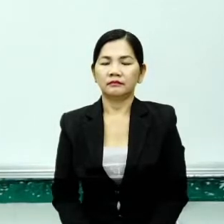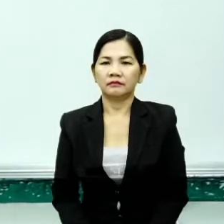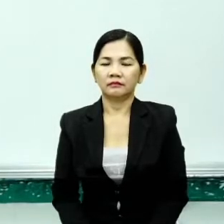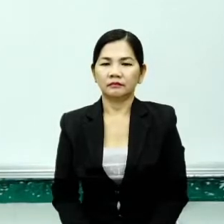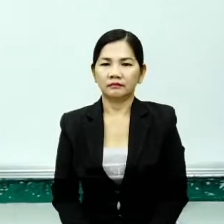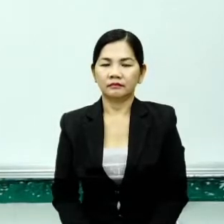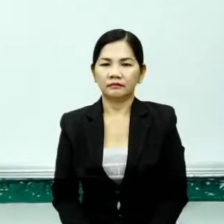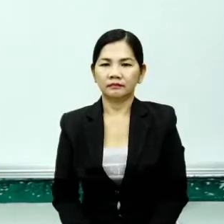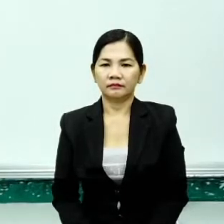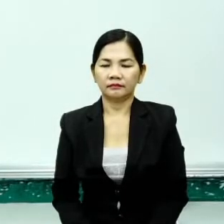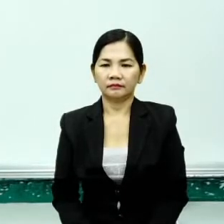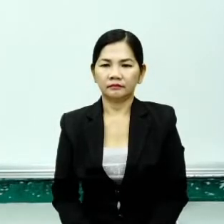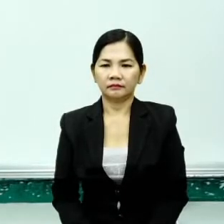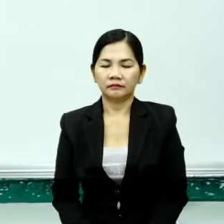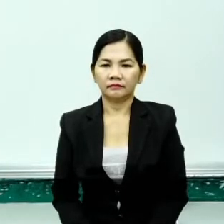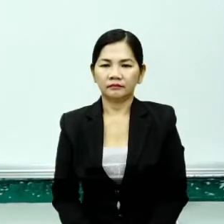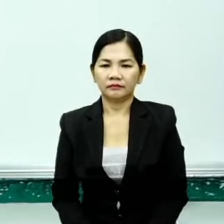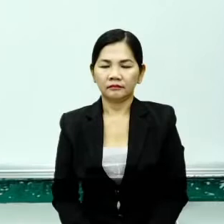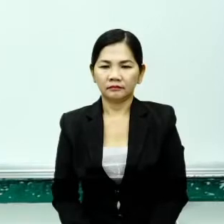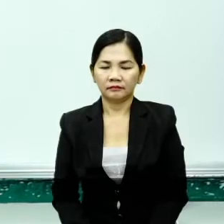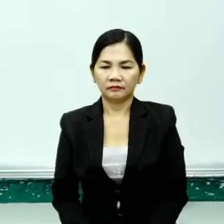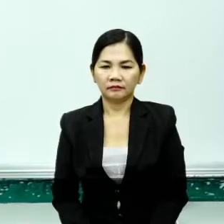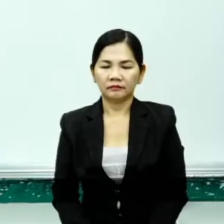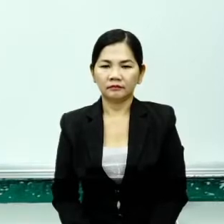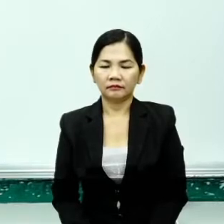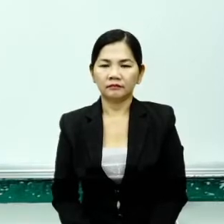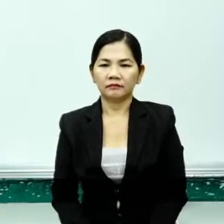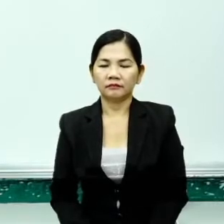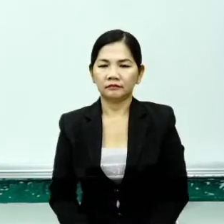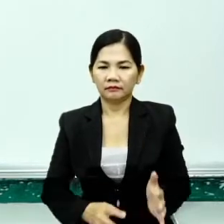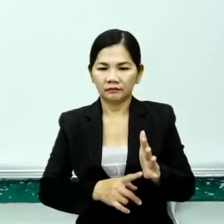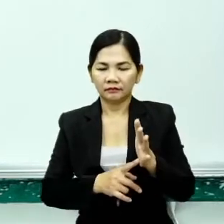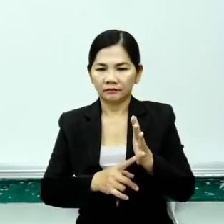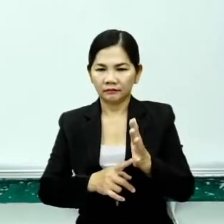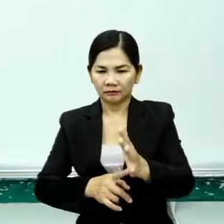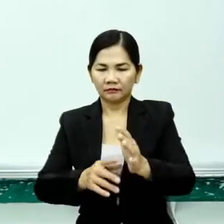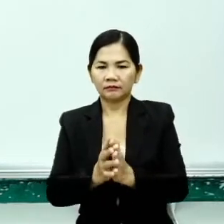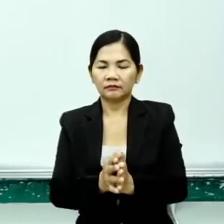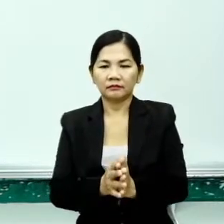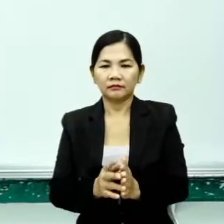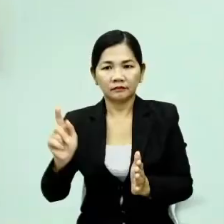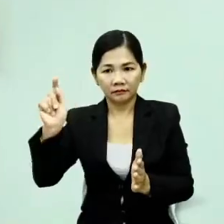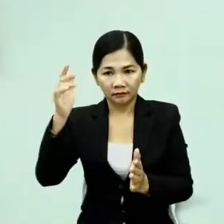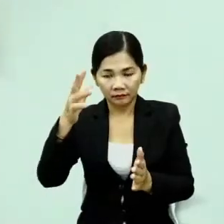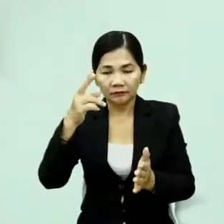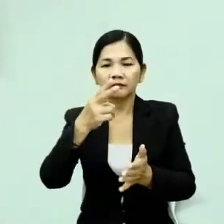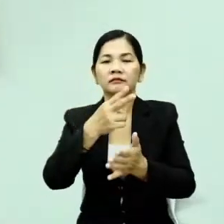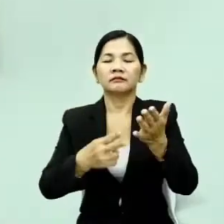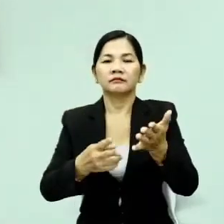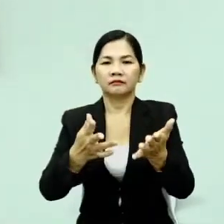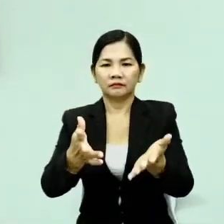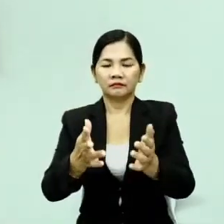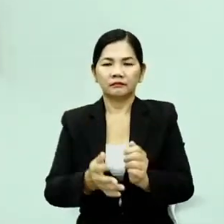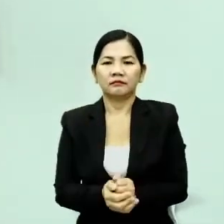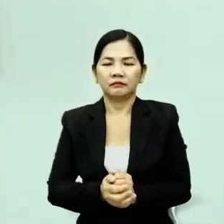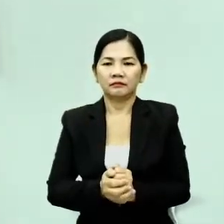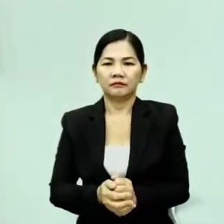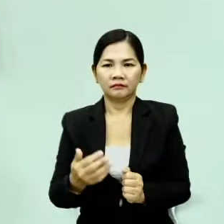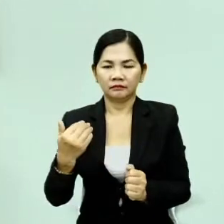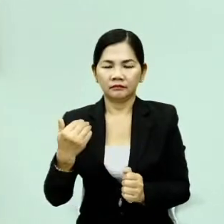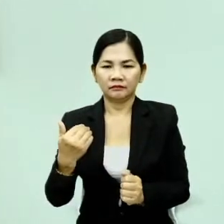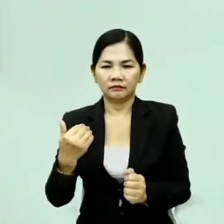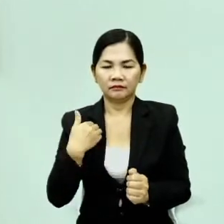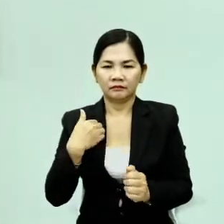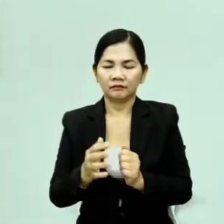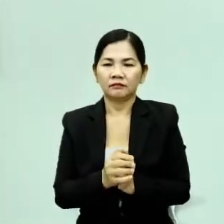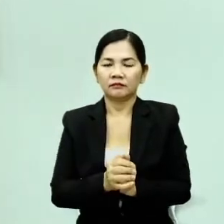chà chẳng con mơ chà mau rụp hiệp này là cụ bạn bật lực đặc hiện lý chà ta chưa rụp vậy ta con chà nít cứ chưa